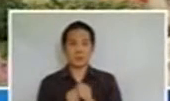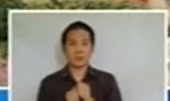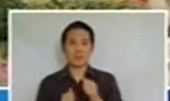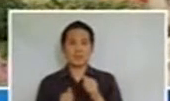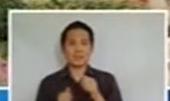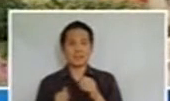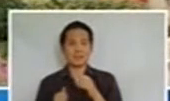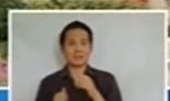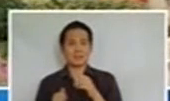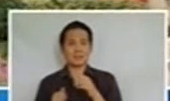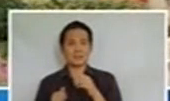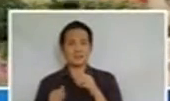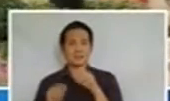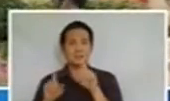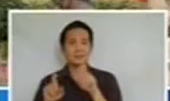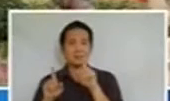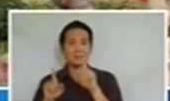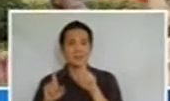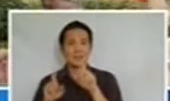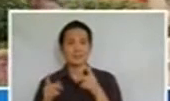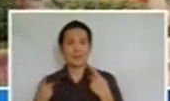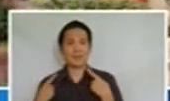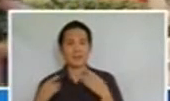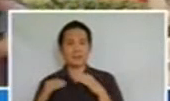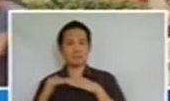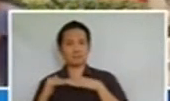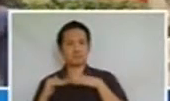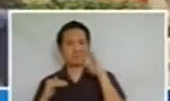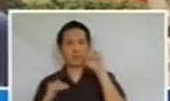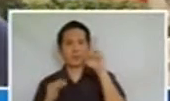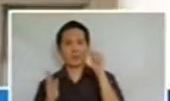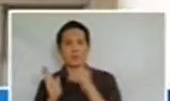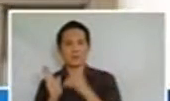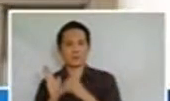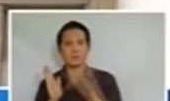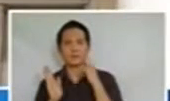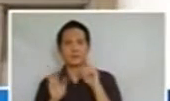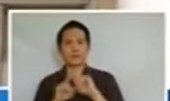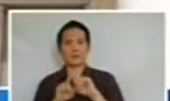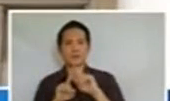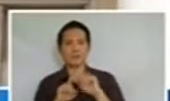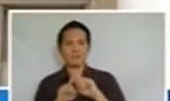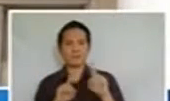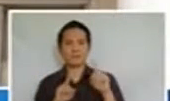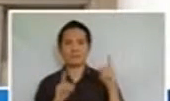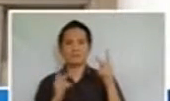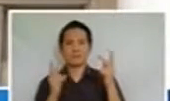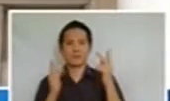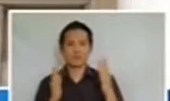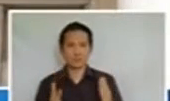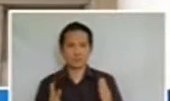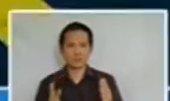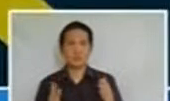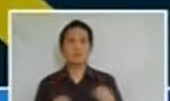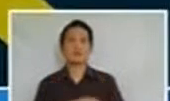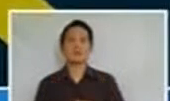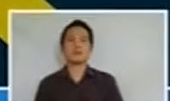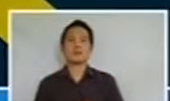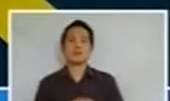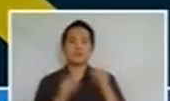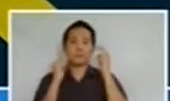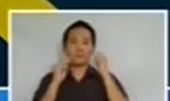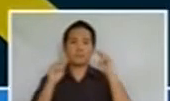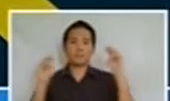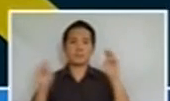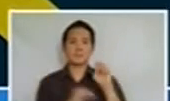paano makaka-avail nito. Maaari naman na makipag-ugnayan ang nasabing mga air travel passengers sa COVID-19 Task